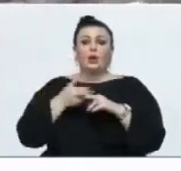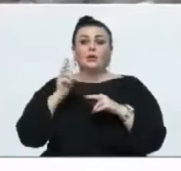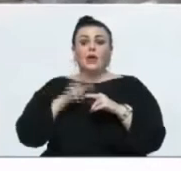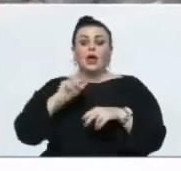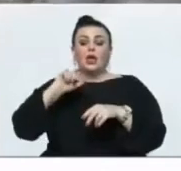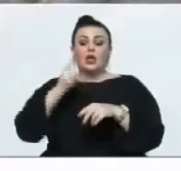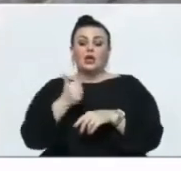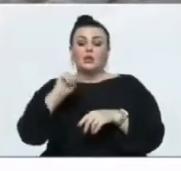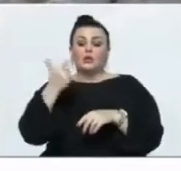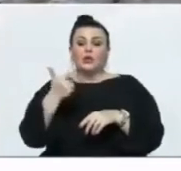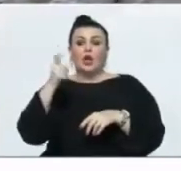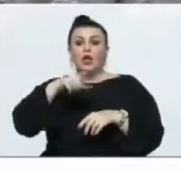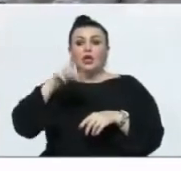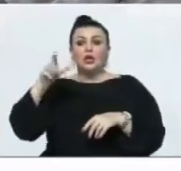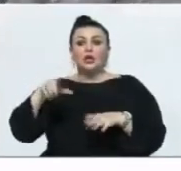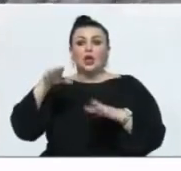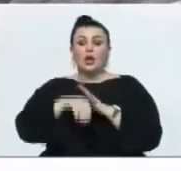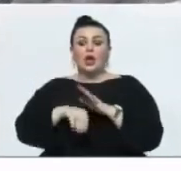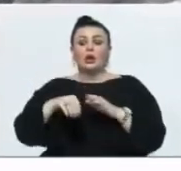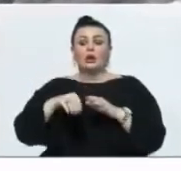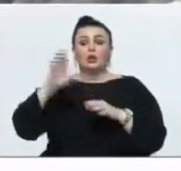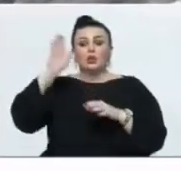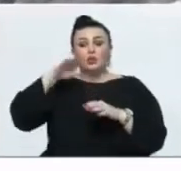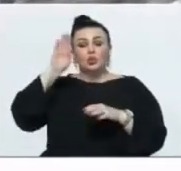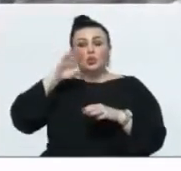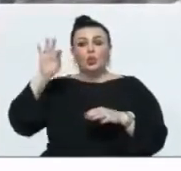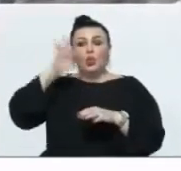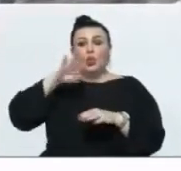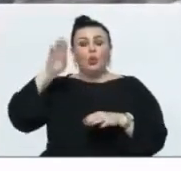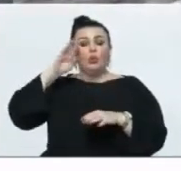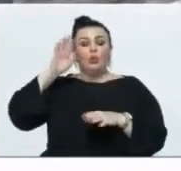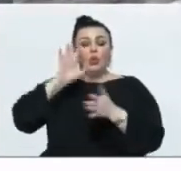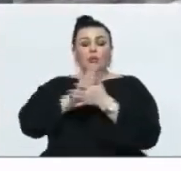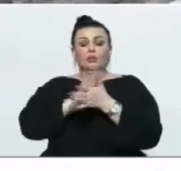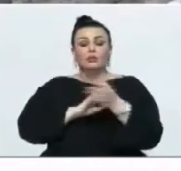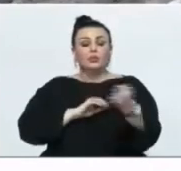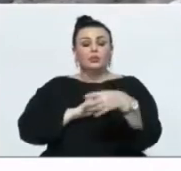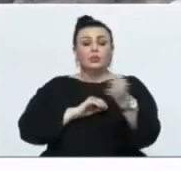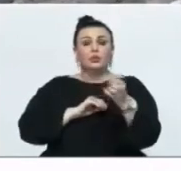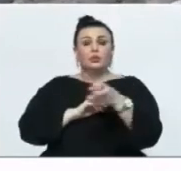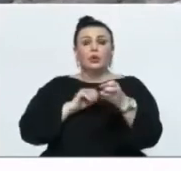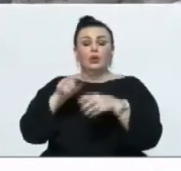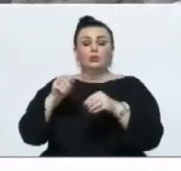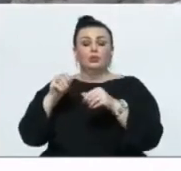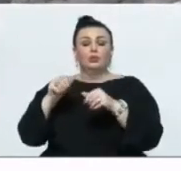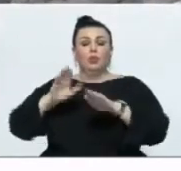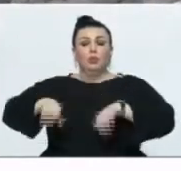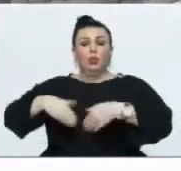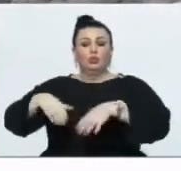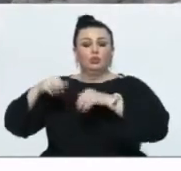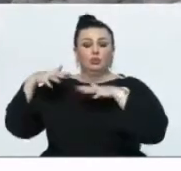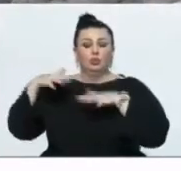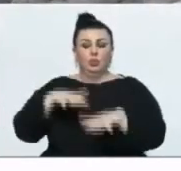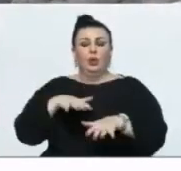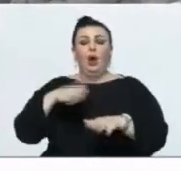amil isə insanların qurunt sularıdır və insanlar tərəfindən axıdılan sulardır ki, burada da sürüşməyə səbəb olub və bundan başqa